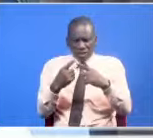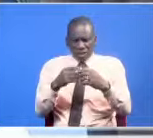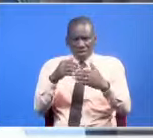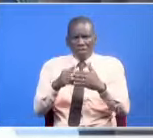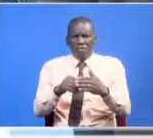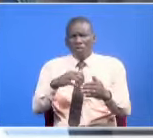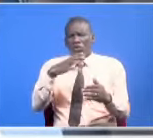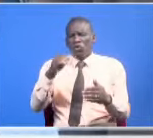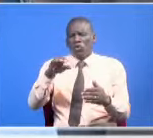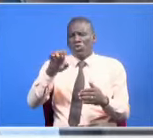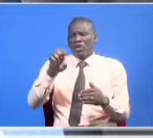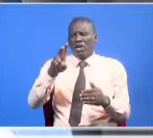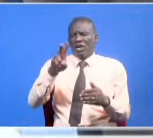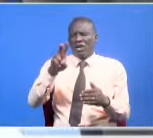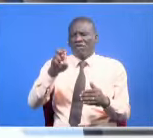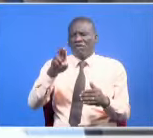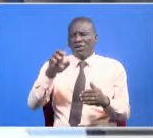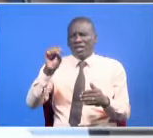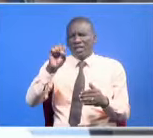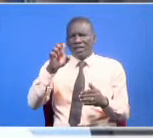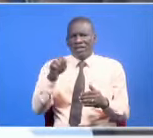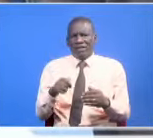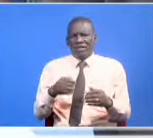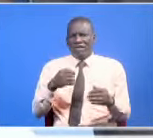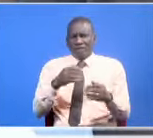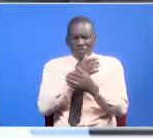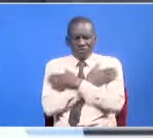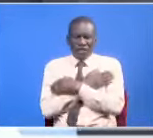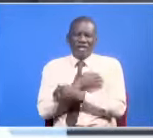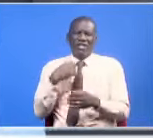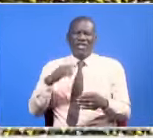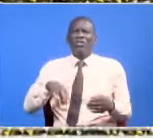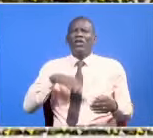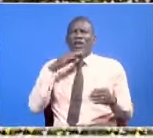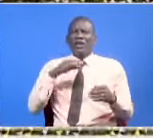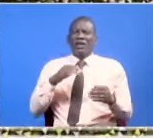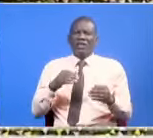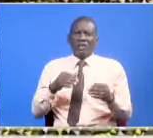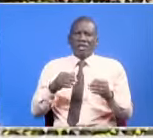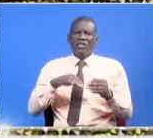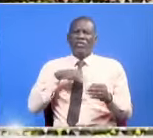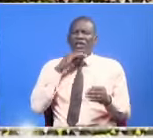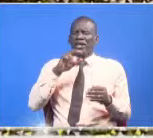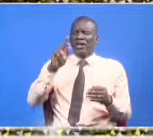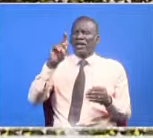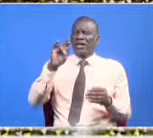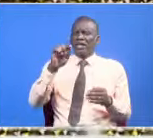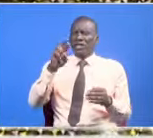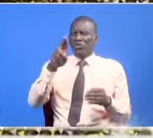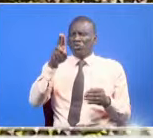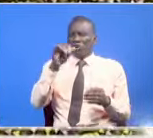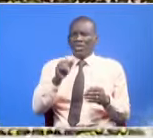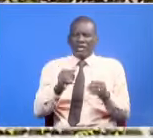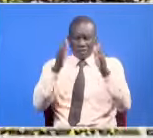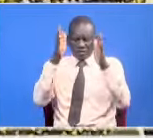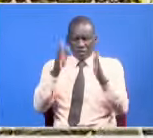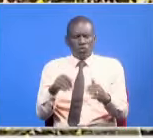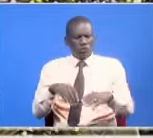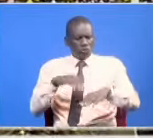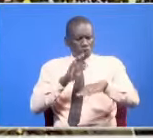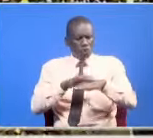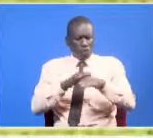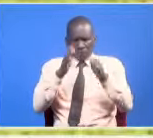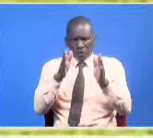mlima Everest. Jamaa na marafiki walimuenzi marehemu Cheruiyot kama mtu aliyekuwa na bidii na ukarimu wa hali ya